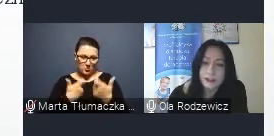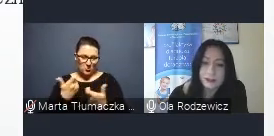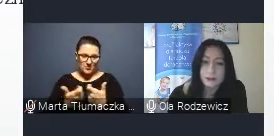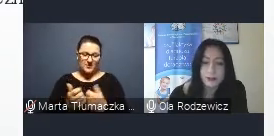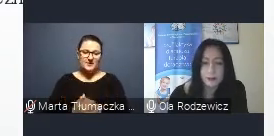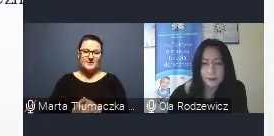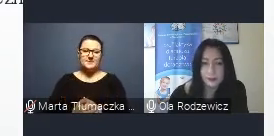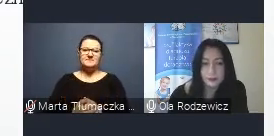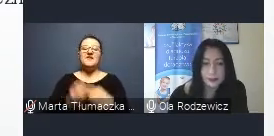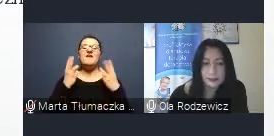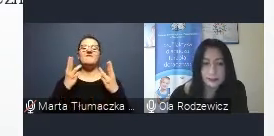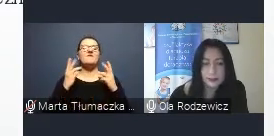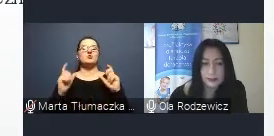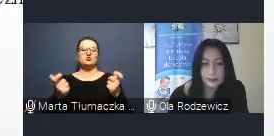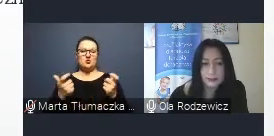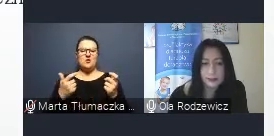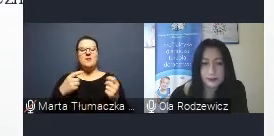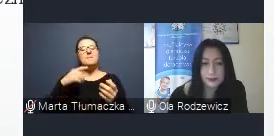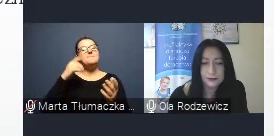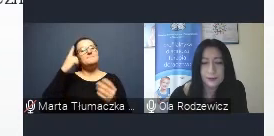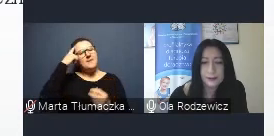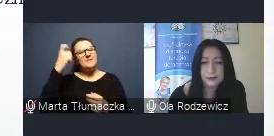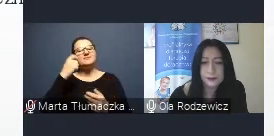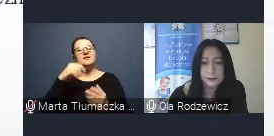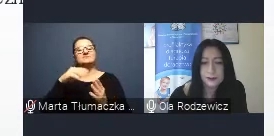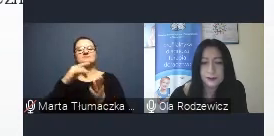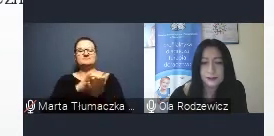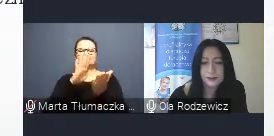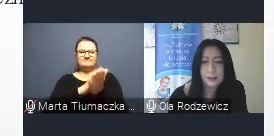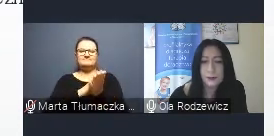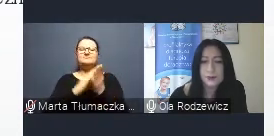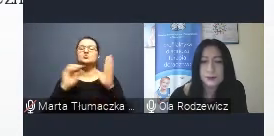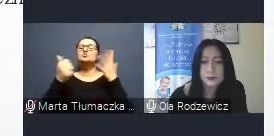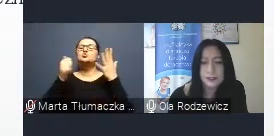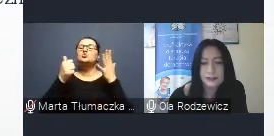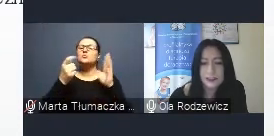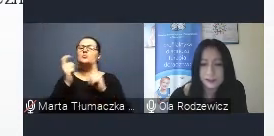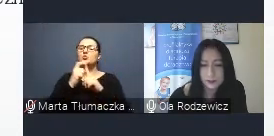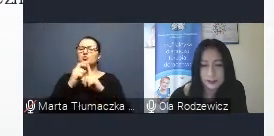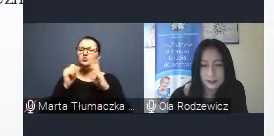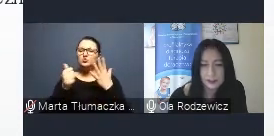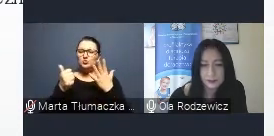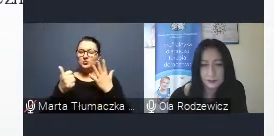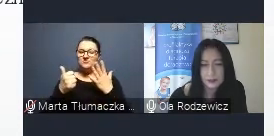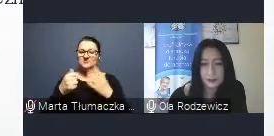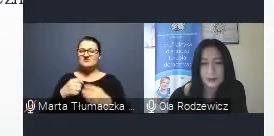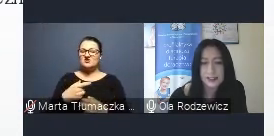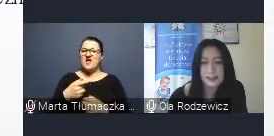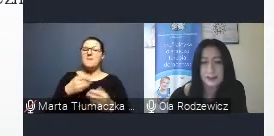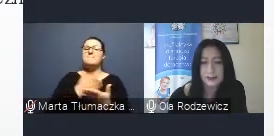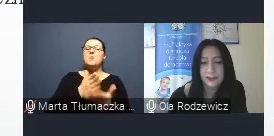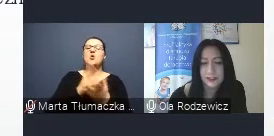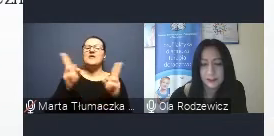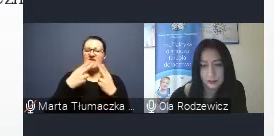To ważne jest to, żeby pamiętać o takim zapisie w paragrafie 6, że ta pomoc jest udzielana w trakcie bieżącej pracy z uczniem